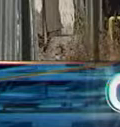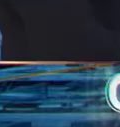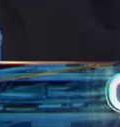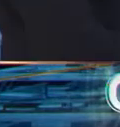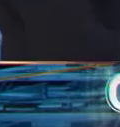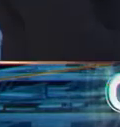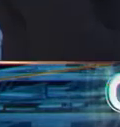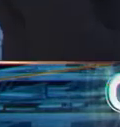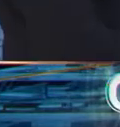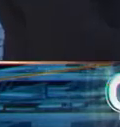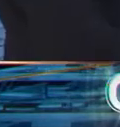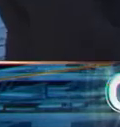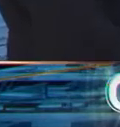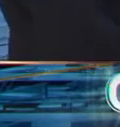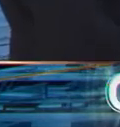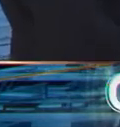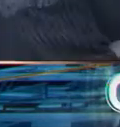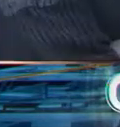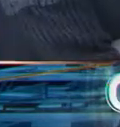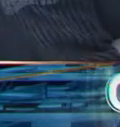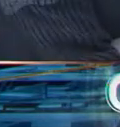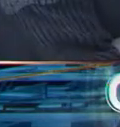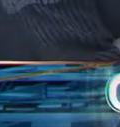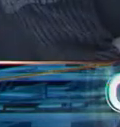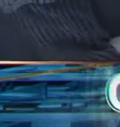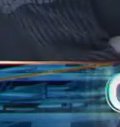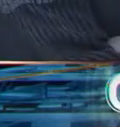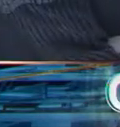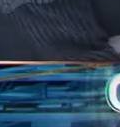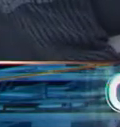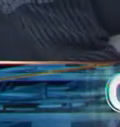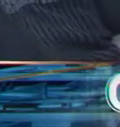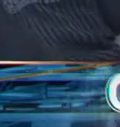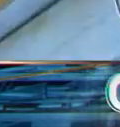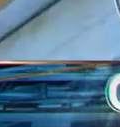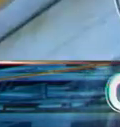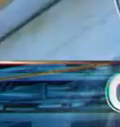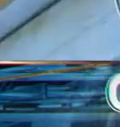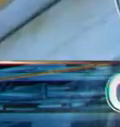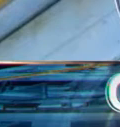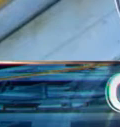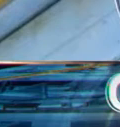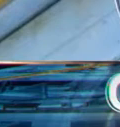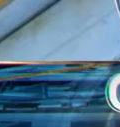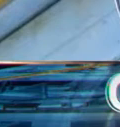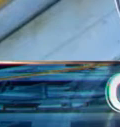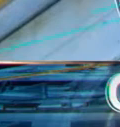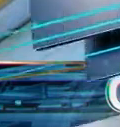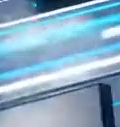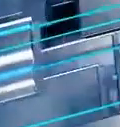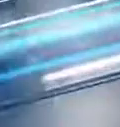Подведен, но не подключен. Жители частного сектора Талдыкургана рискуют в холода остаться без газа и тепла.